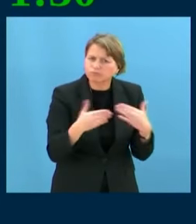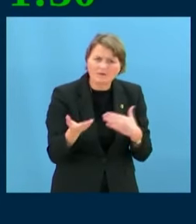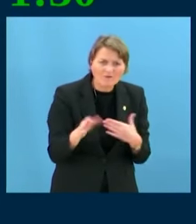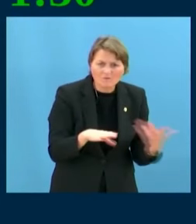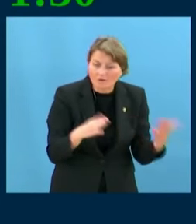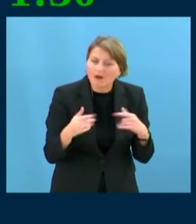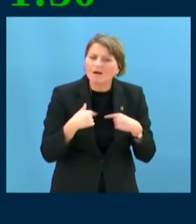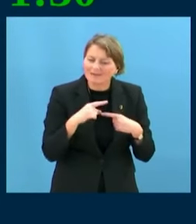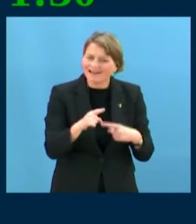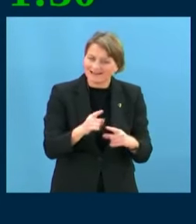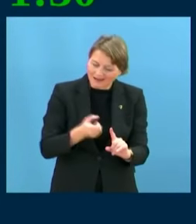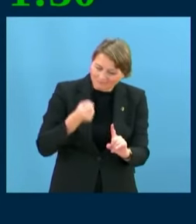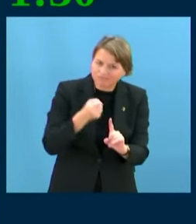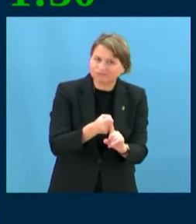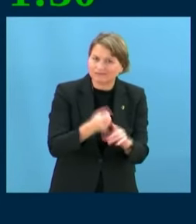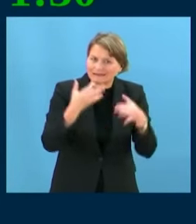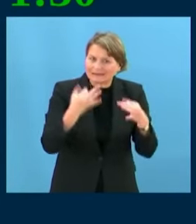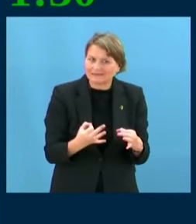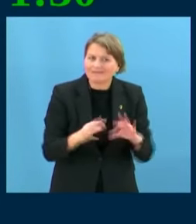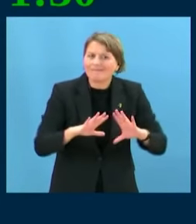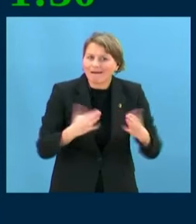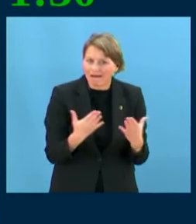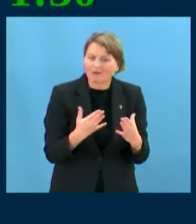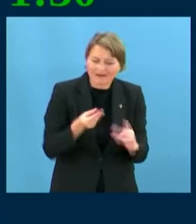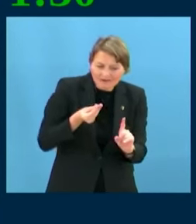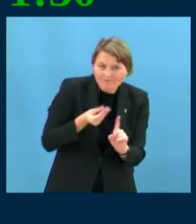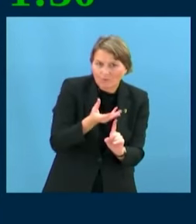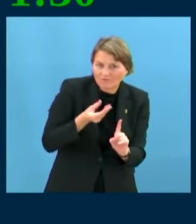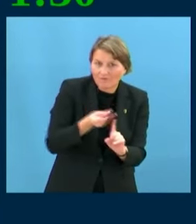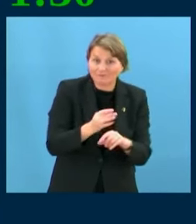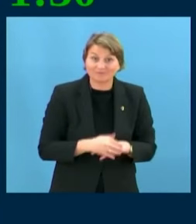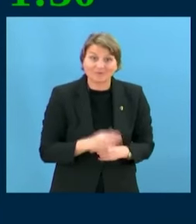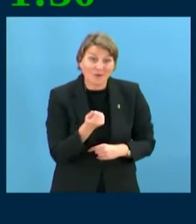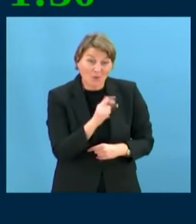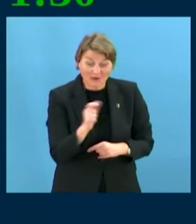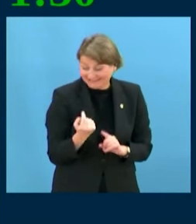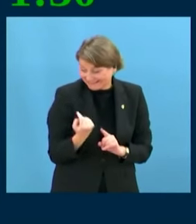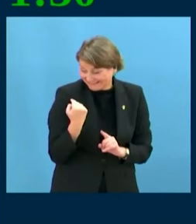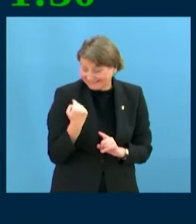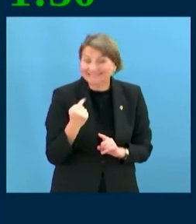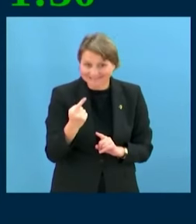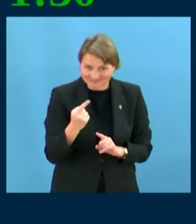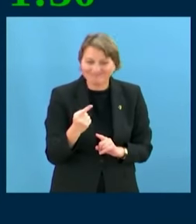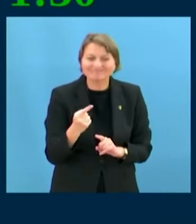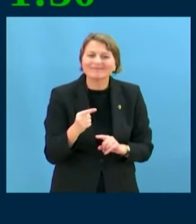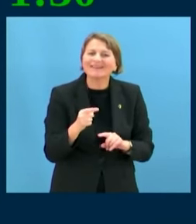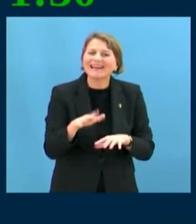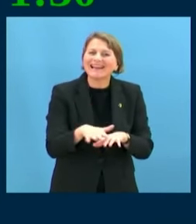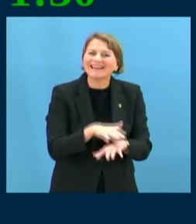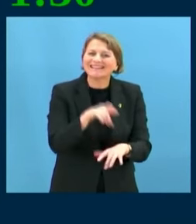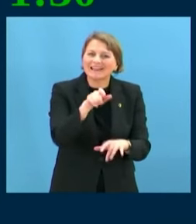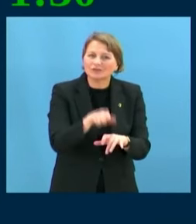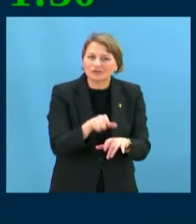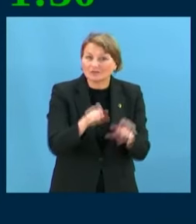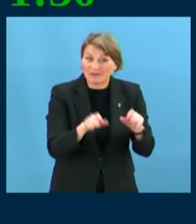եկալ, որպես իրանց ժողովրդների ներկայացուցիչներ ներկայացնելով առաջարկներ կամ կիսելով խնդիրներ։ Բնիկ ժողովրդներ մեծապես տուժում կլիմայի